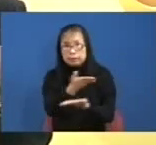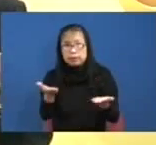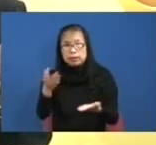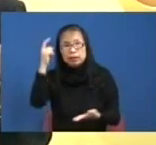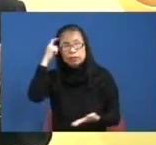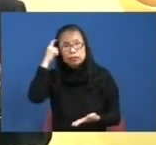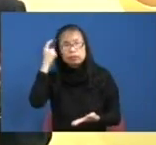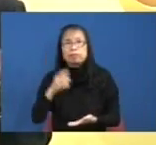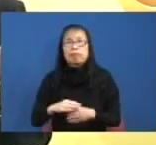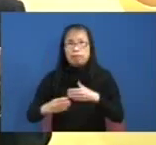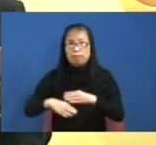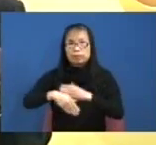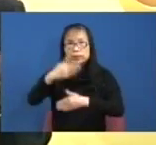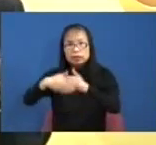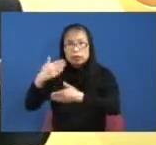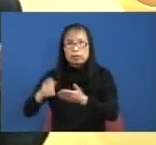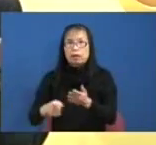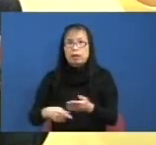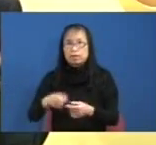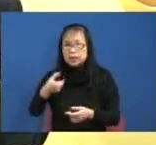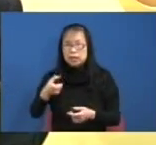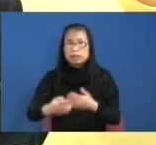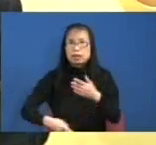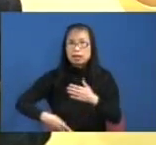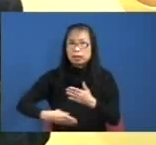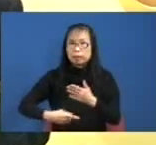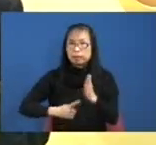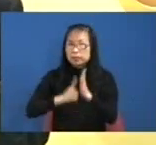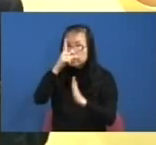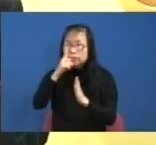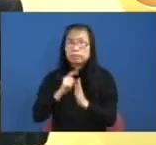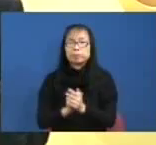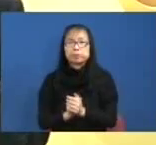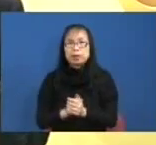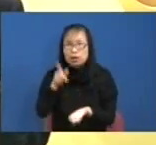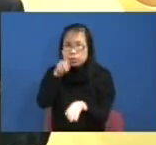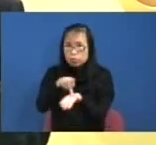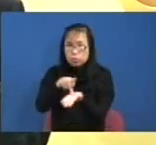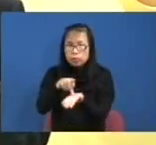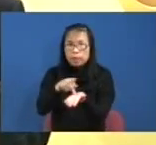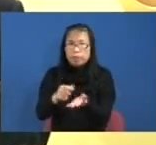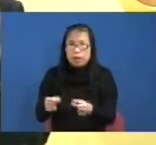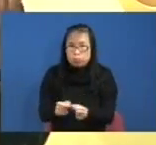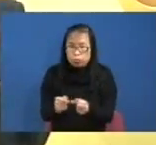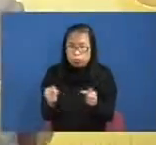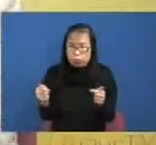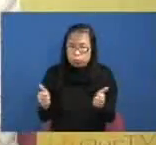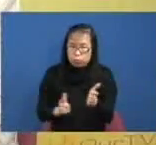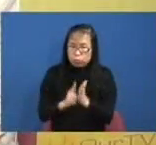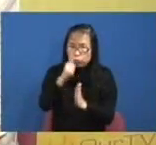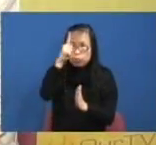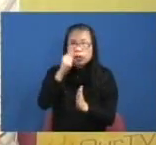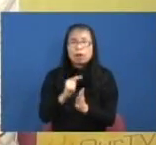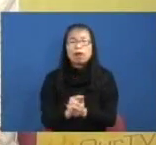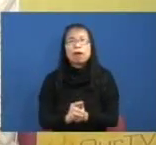啲樓價咁樣升嘅話，咁自不然嗰、那個租金咧就一路咁樣升。 係啦，特別商鋪啦，